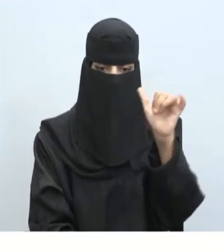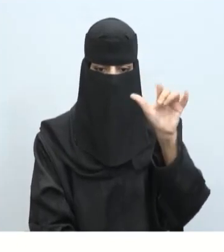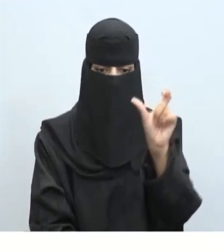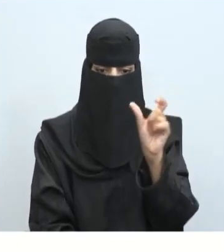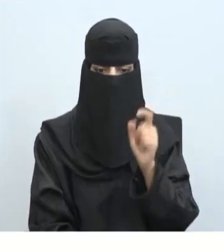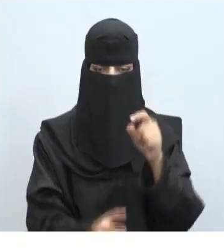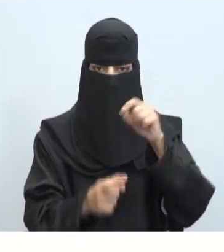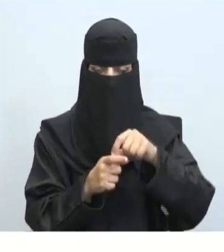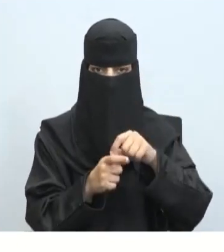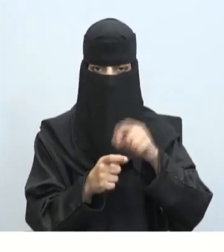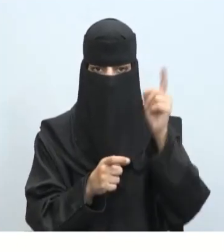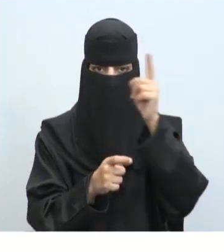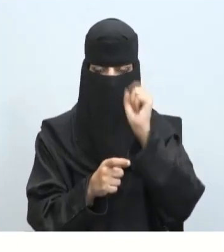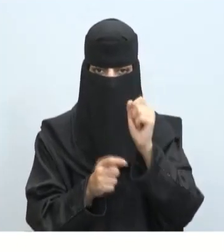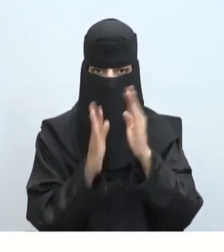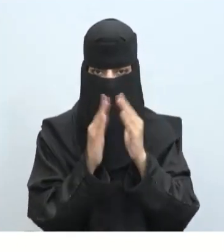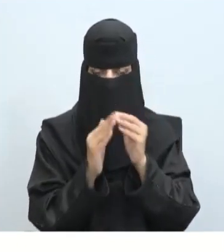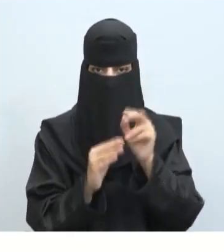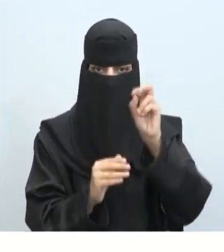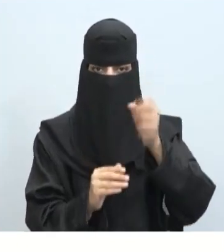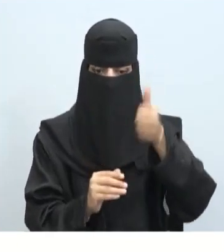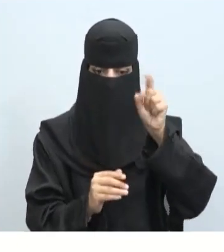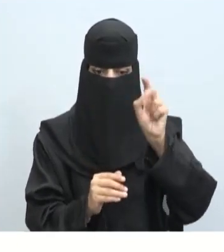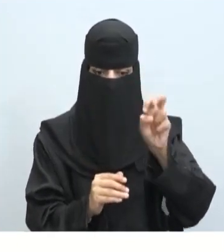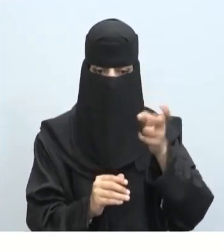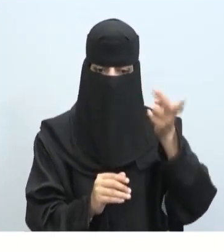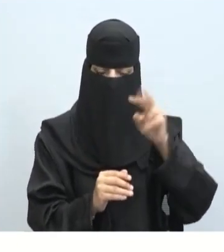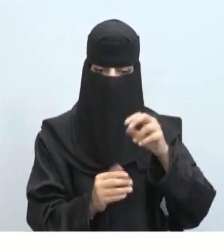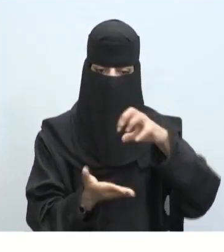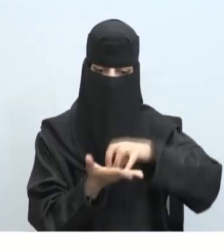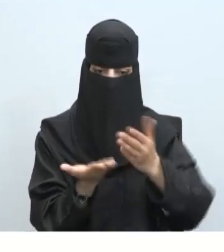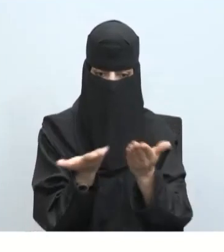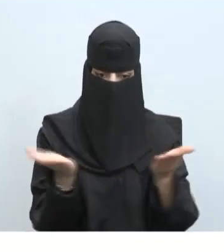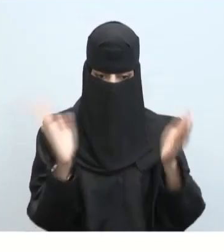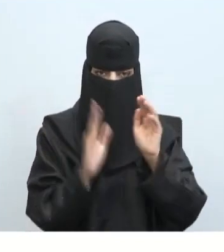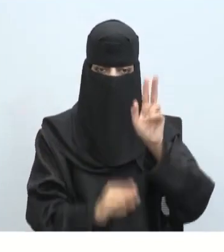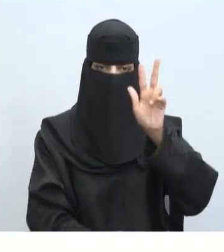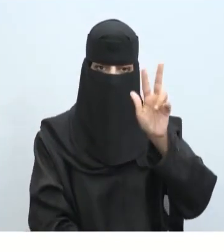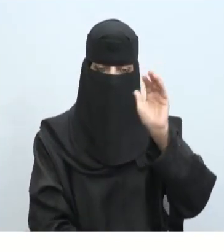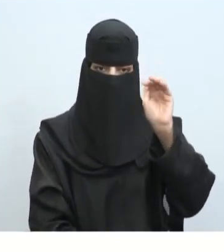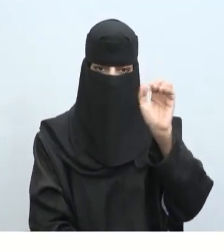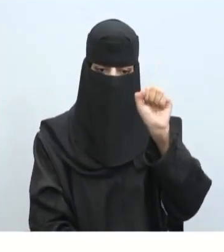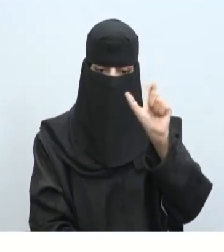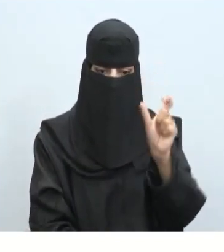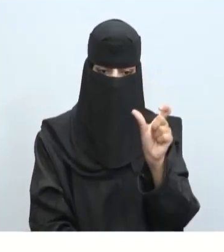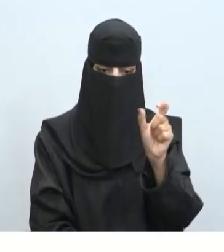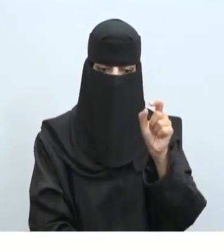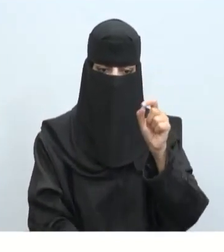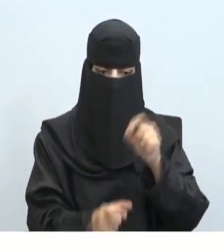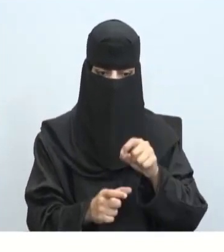الحصن في حمص بسوريا وقلعه عكا في فلسطين